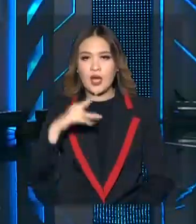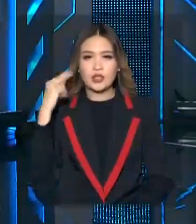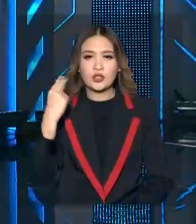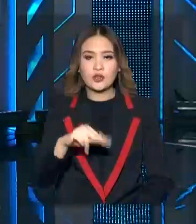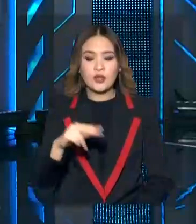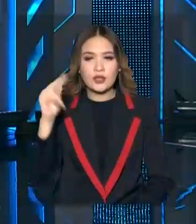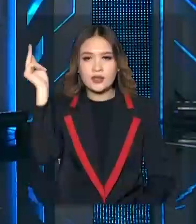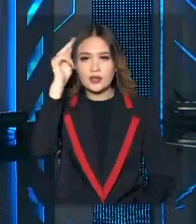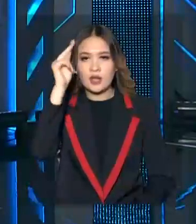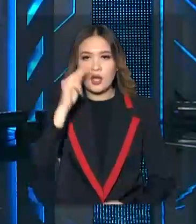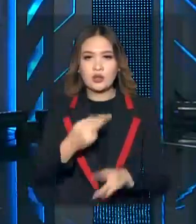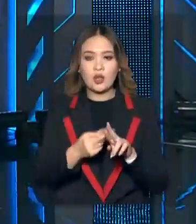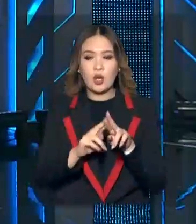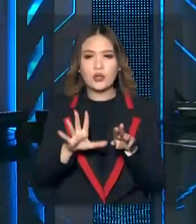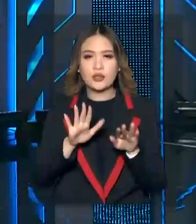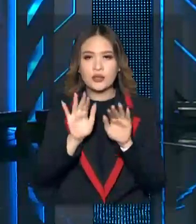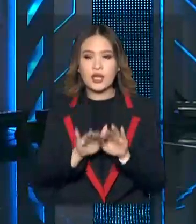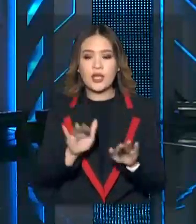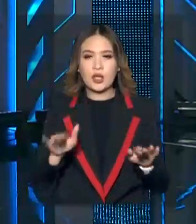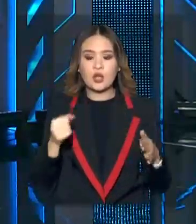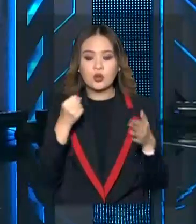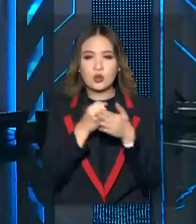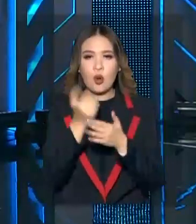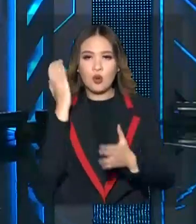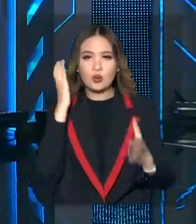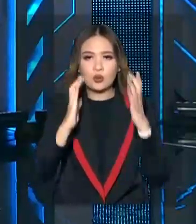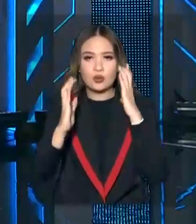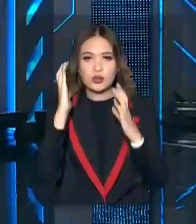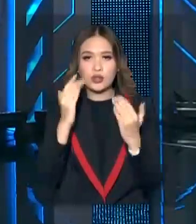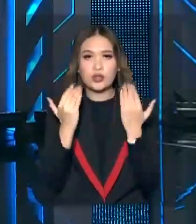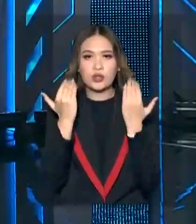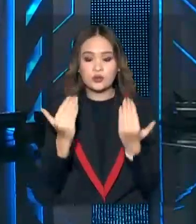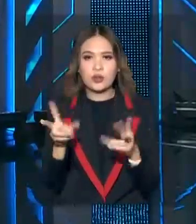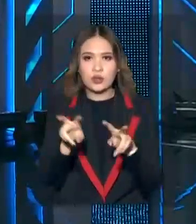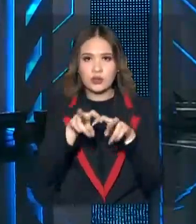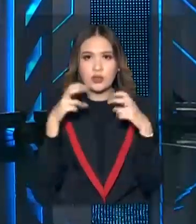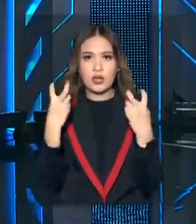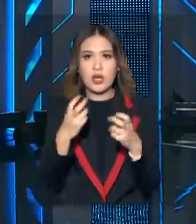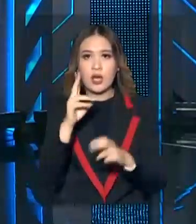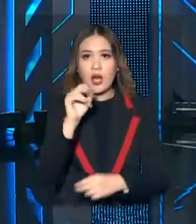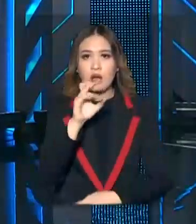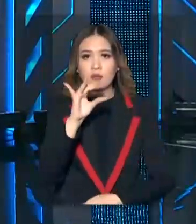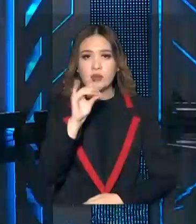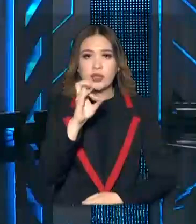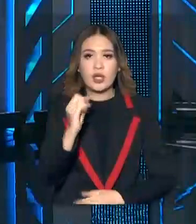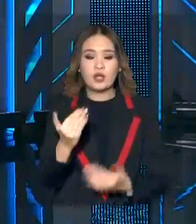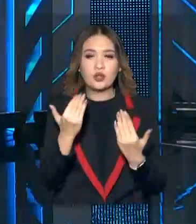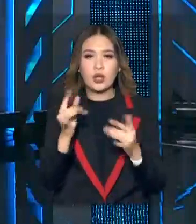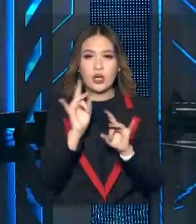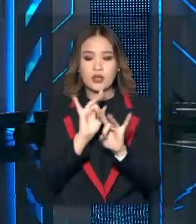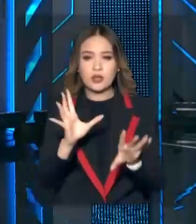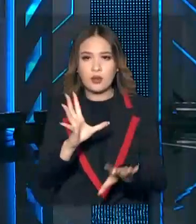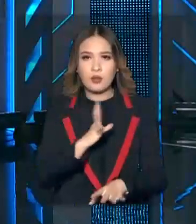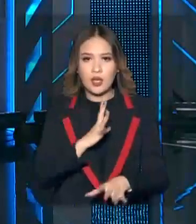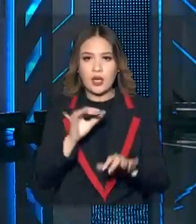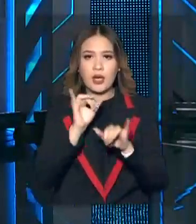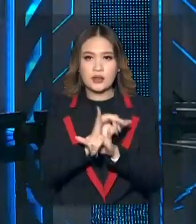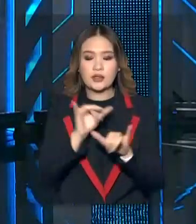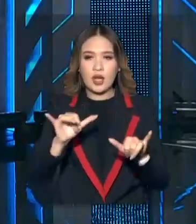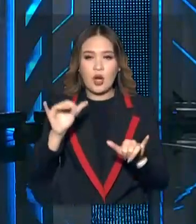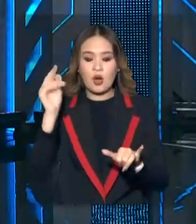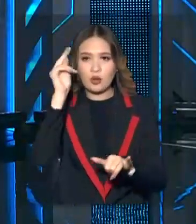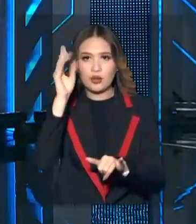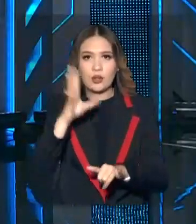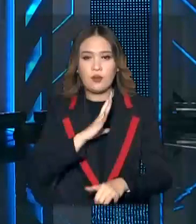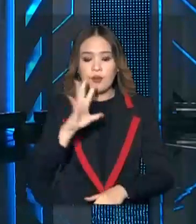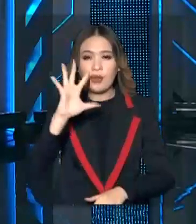Качественные знания от детского сада до университета. Сегодня на заседании Кабмина утвердили новую концепцию развития образования